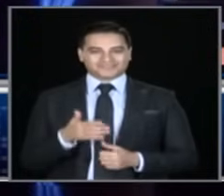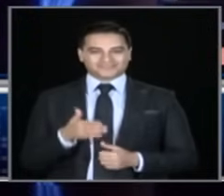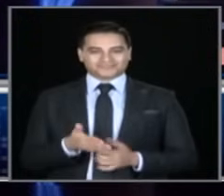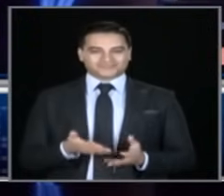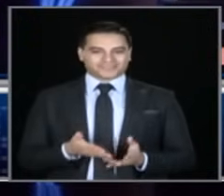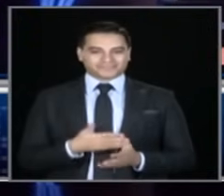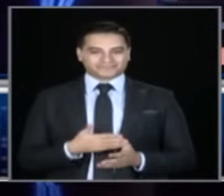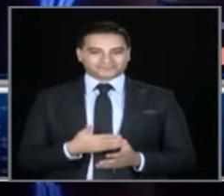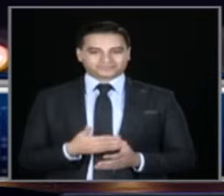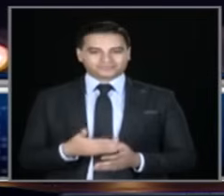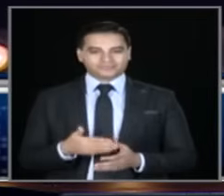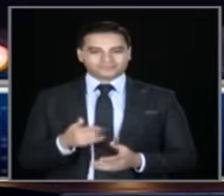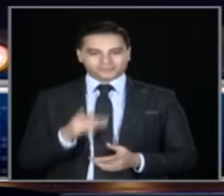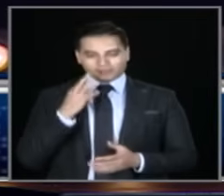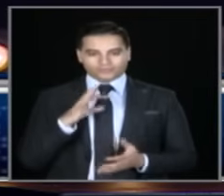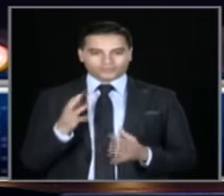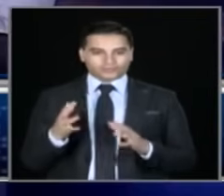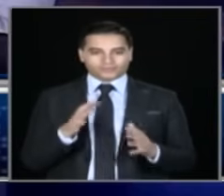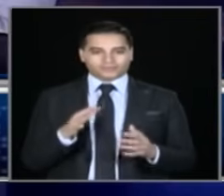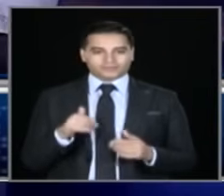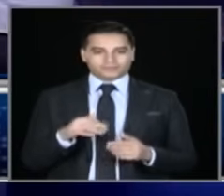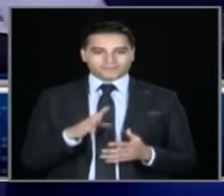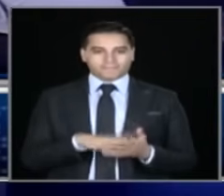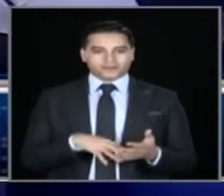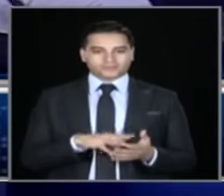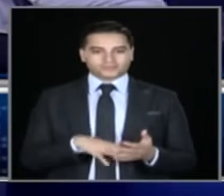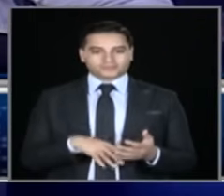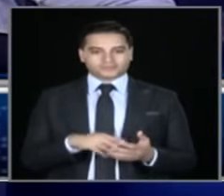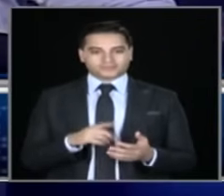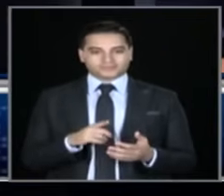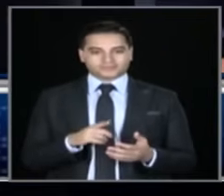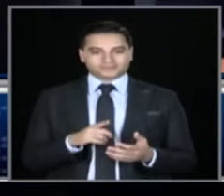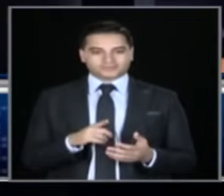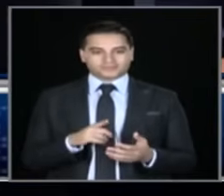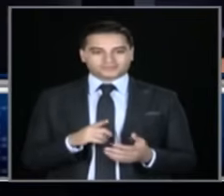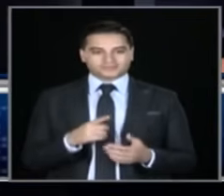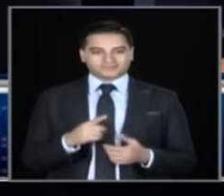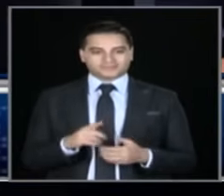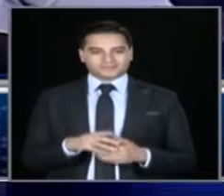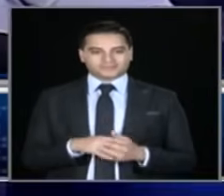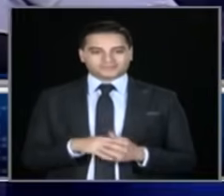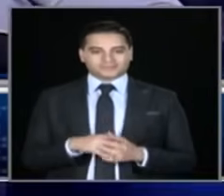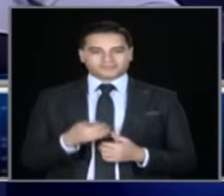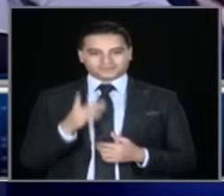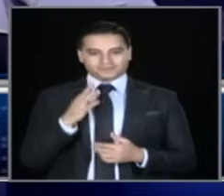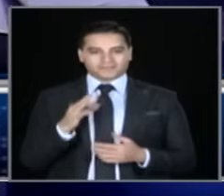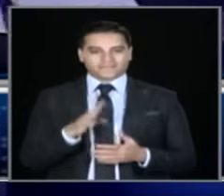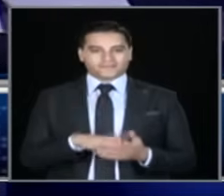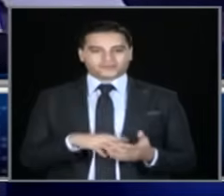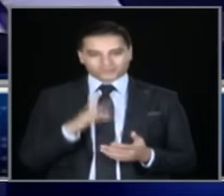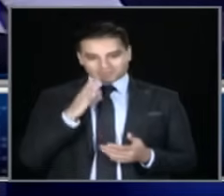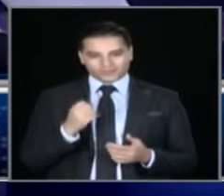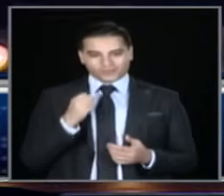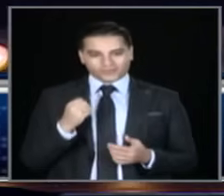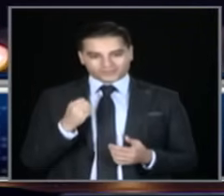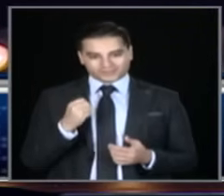والحمد لله يعني الحمد. كان حارس مرمى ايه؟ ارسنال ده برشلونه اكيد. استاذ ساير اتفرج على الماتش ده، اكبر مشجع لارسنال اعرفه في حياتي عموما. ان